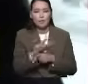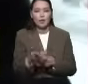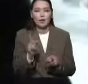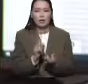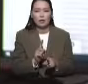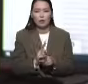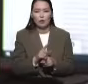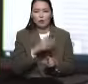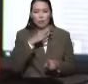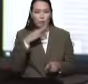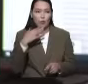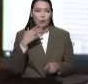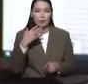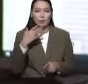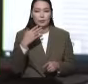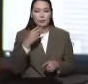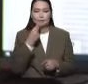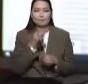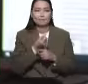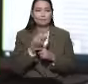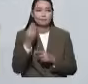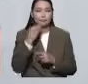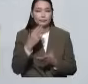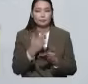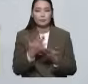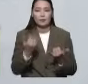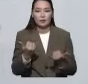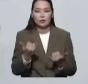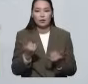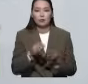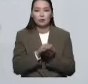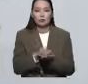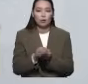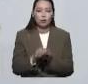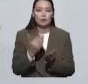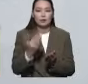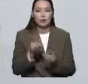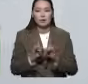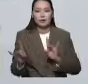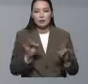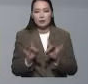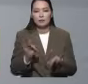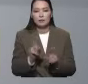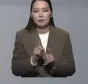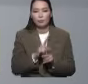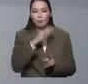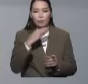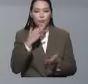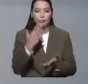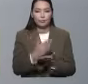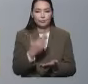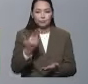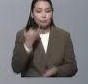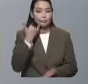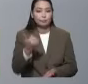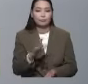үйіліп қалып жатыр. Қазір желіні ашып қалсаң, діни рәсім жасаумен айналысатын агенттіктердің де жарнамасынан көз сүрінеді. Солардың біріне хабарласып